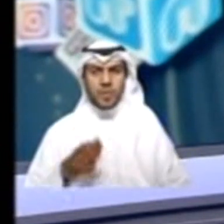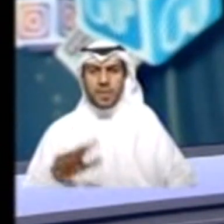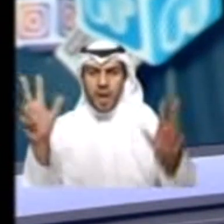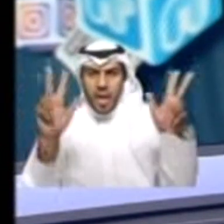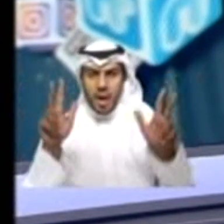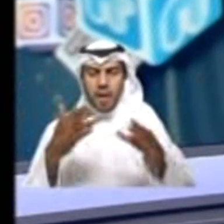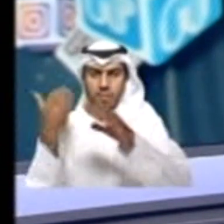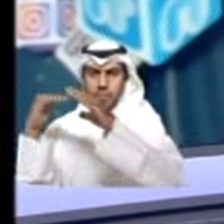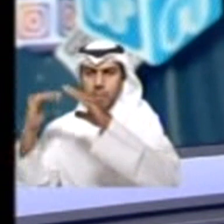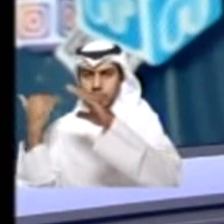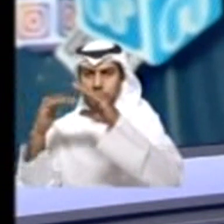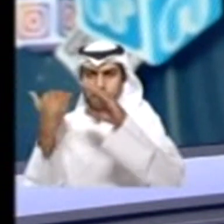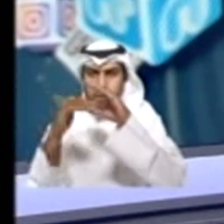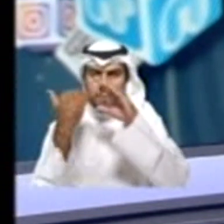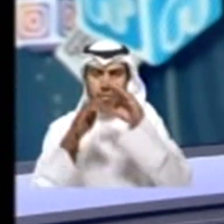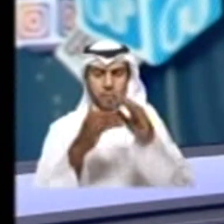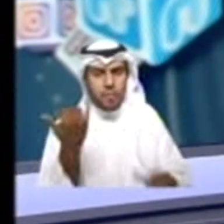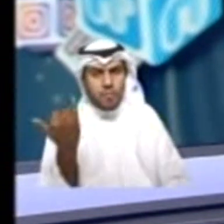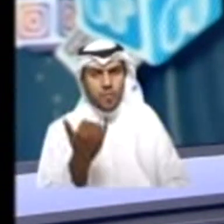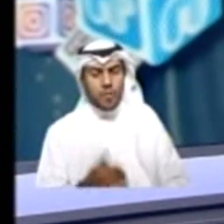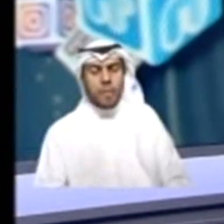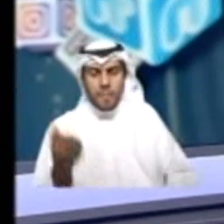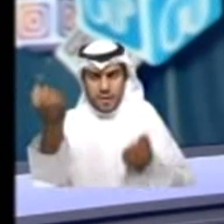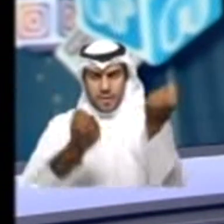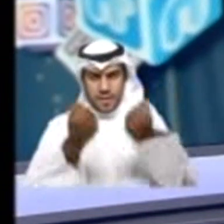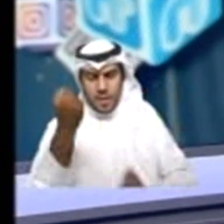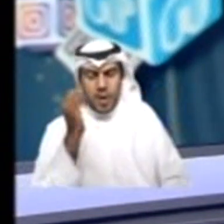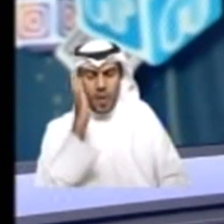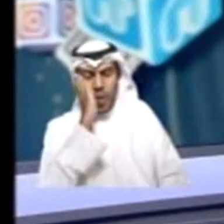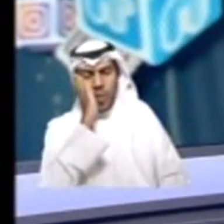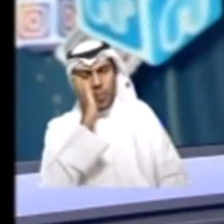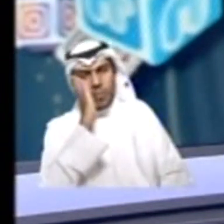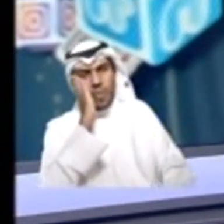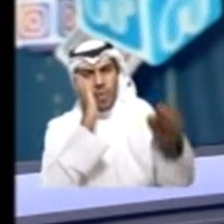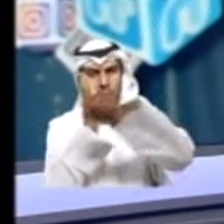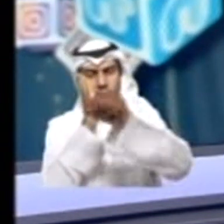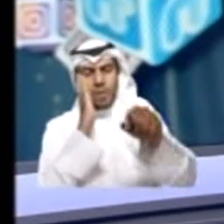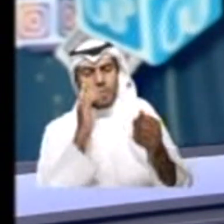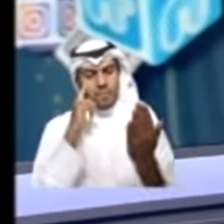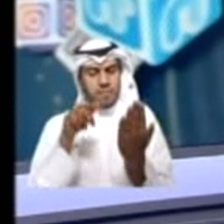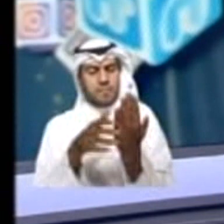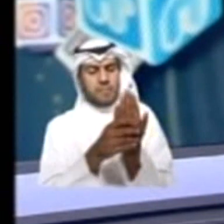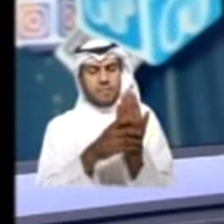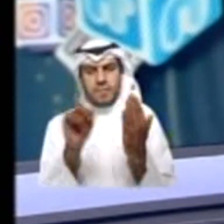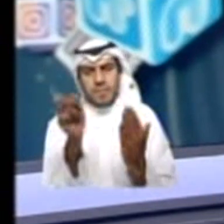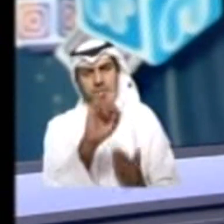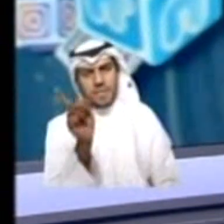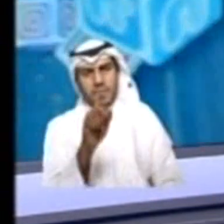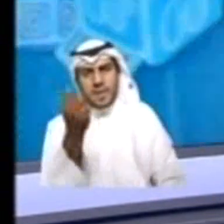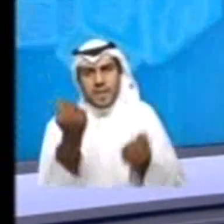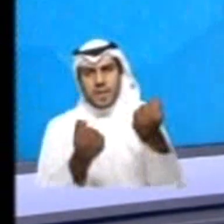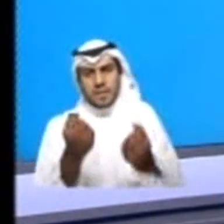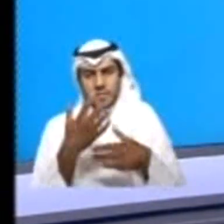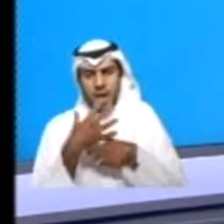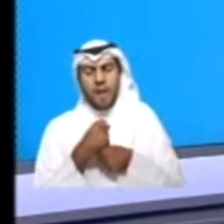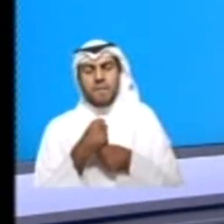توعوية بالابتعاد عن استخدام الهاتف أثناء القيادة، تجنبا للحوادث ومفاجآت الطريق. أوصل بعدين